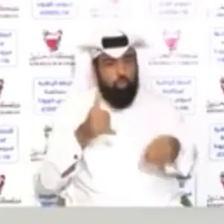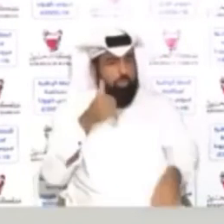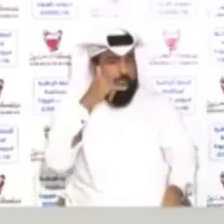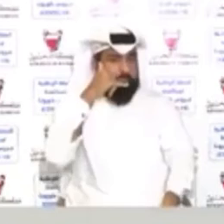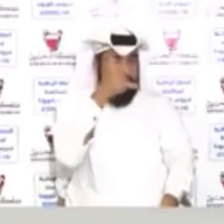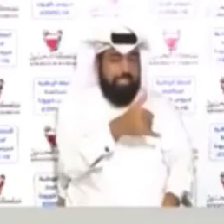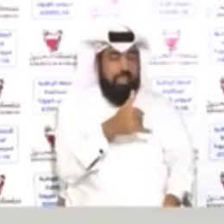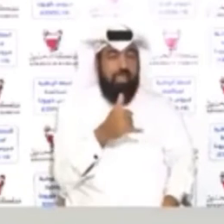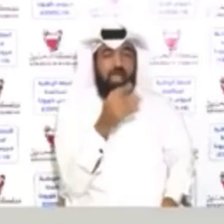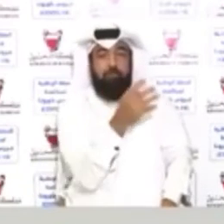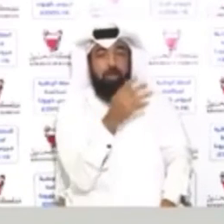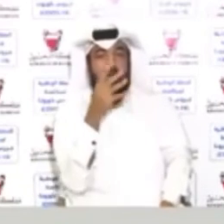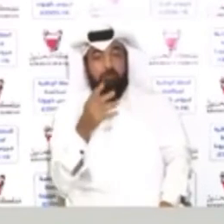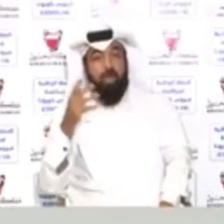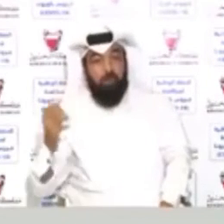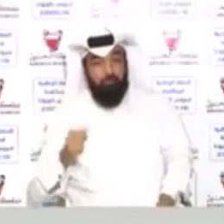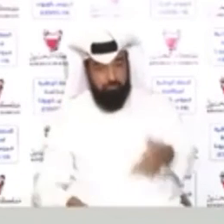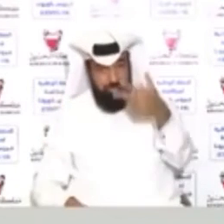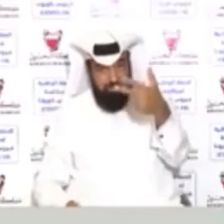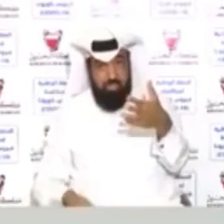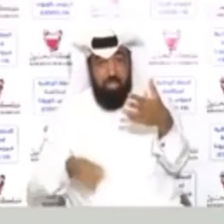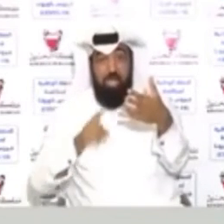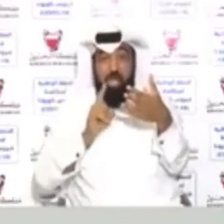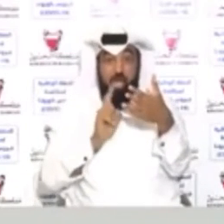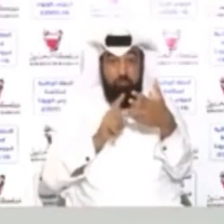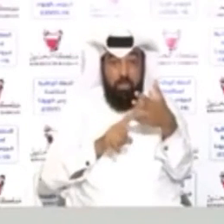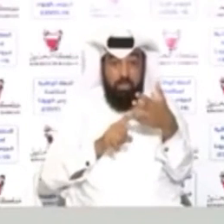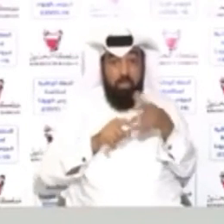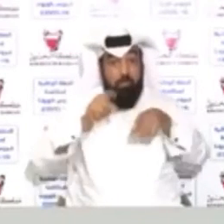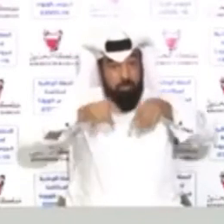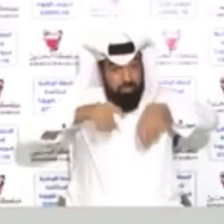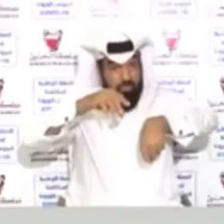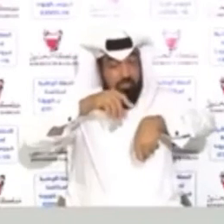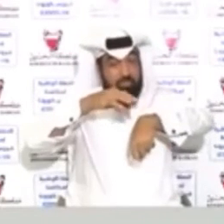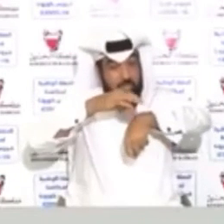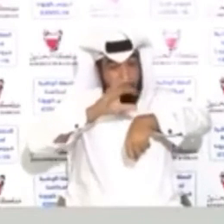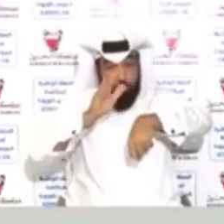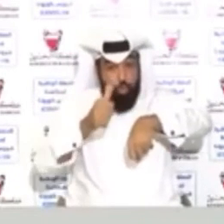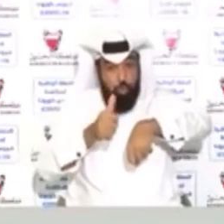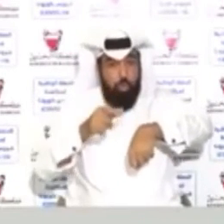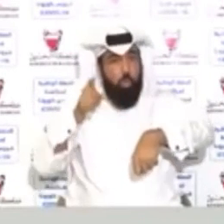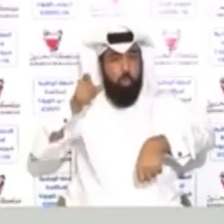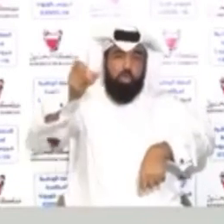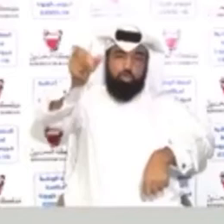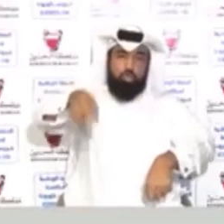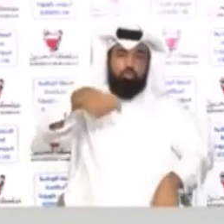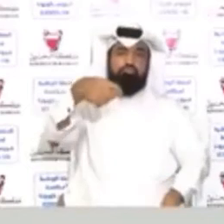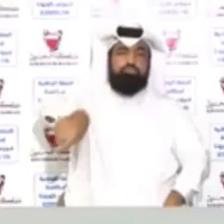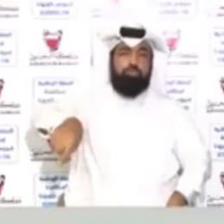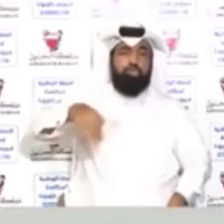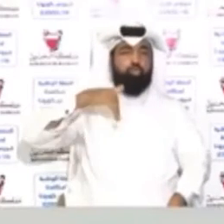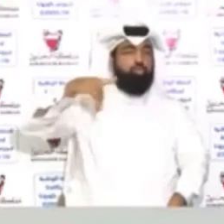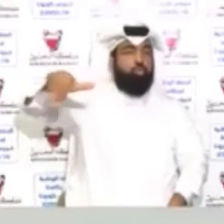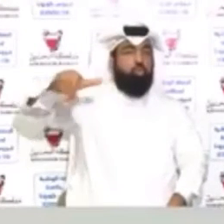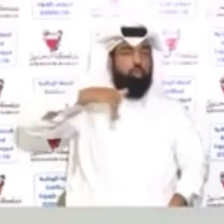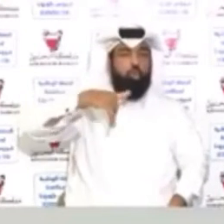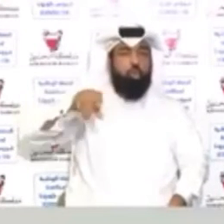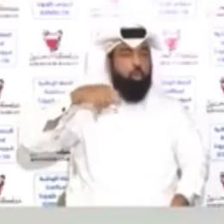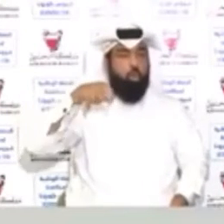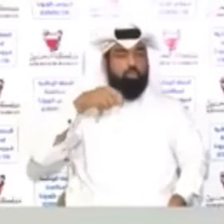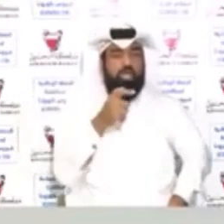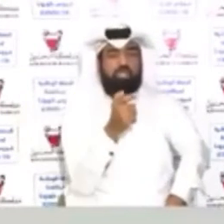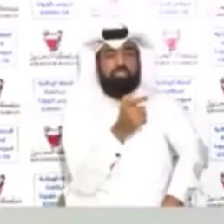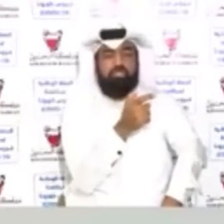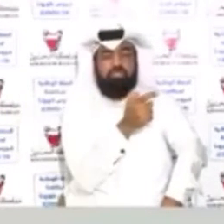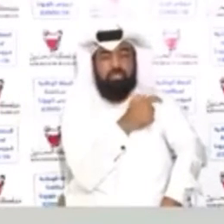عامة، وفي بعض الحالات محولة للمستشفيات الخاصة فكذلك يعني ممكن يكون رصد هذه الحالات.